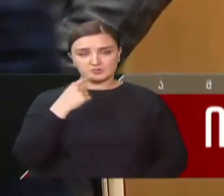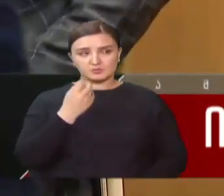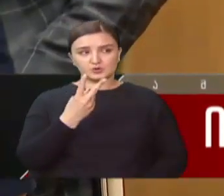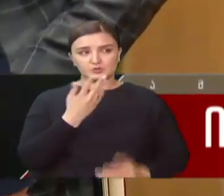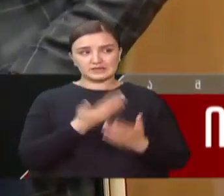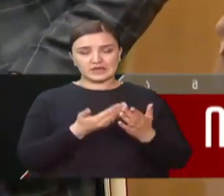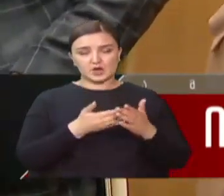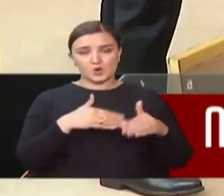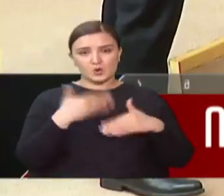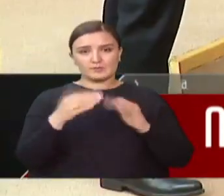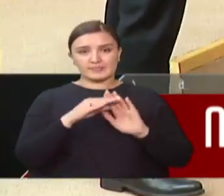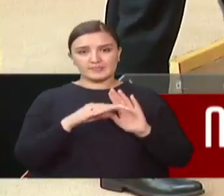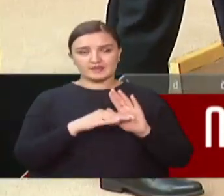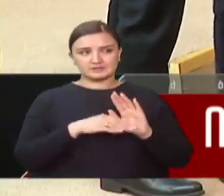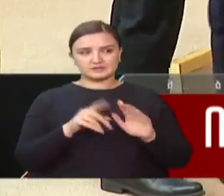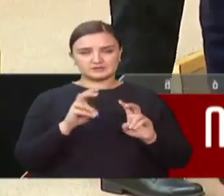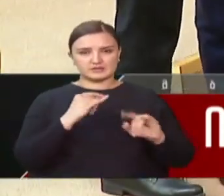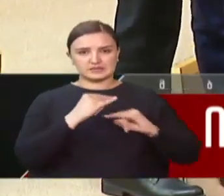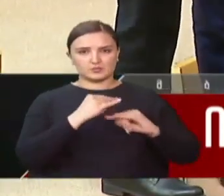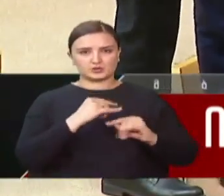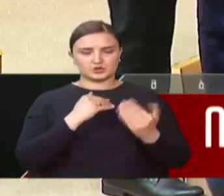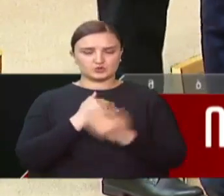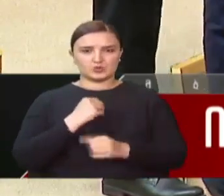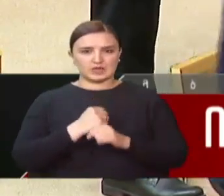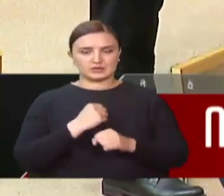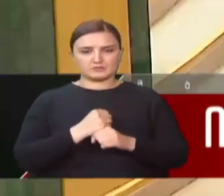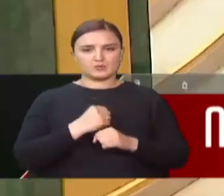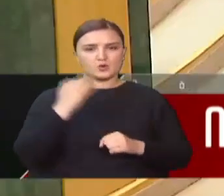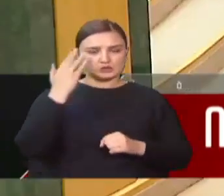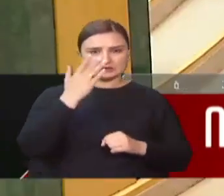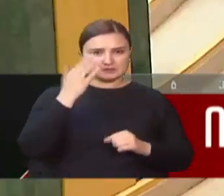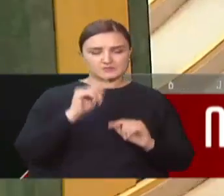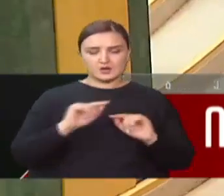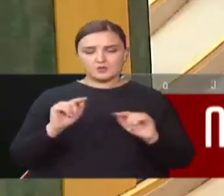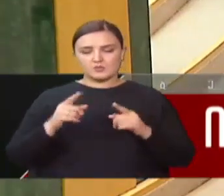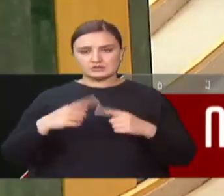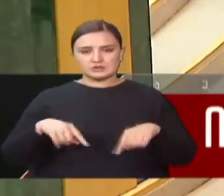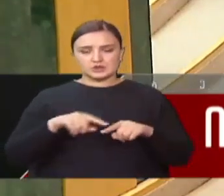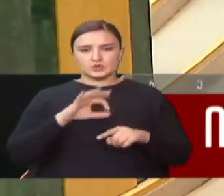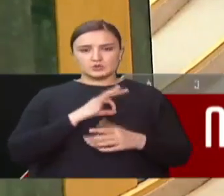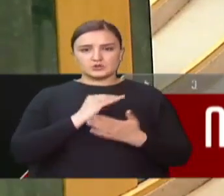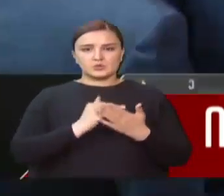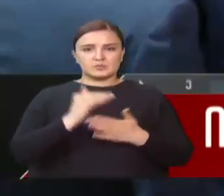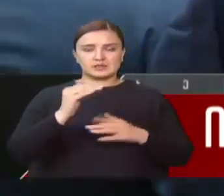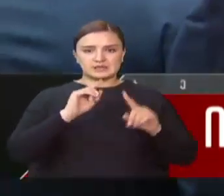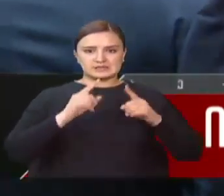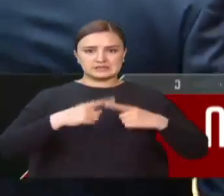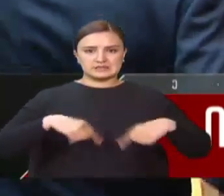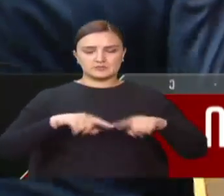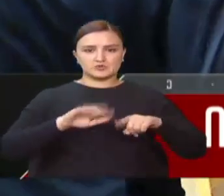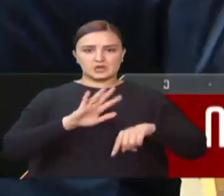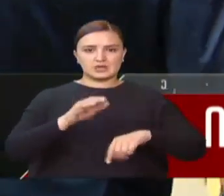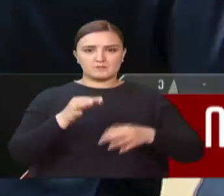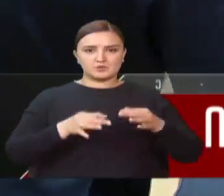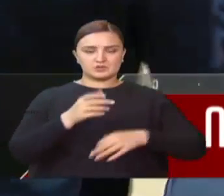12 rekomendatsiis sabotajat shepasta saparlamento umravlesobam da opozitsiam iustiției umaglesi sabjos ara მოსამართლე